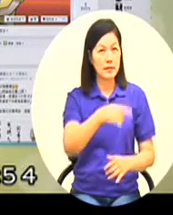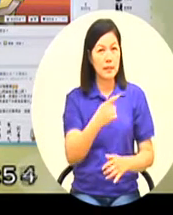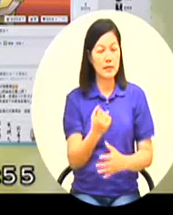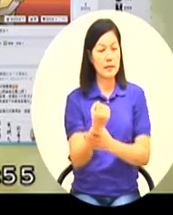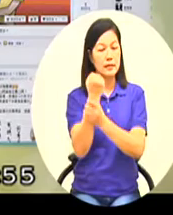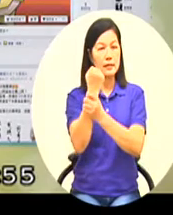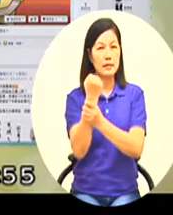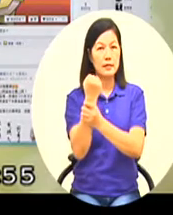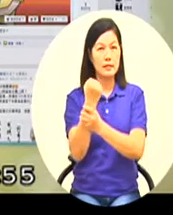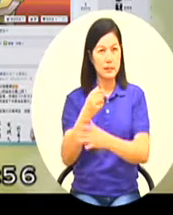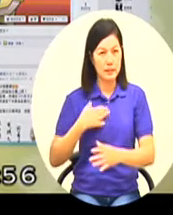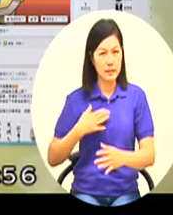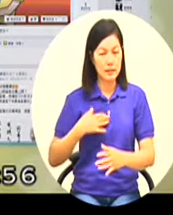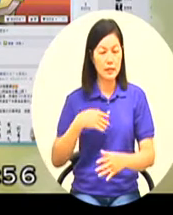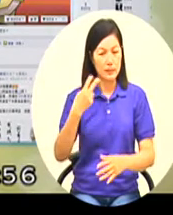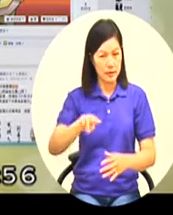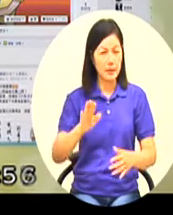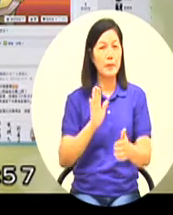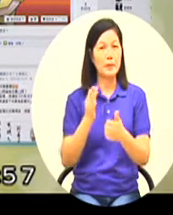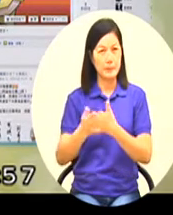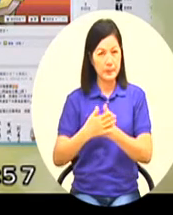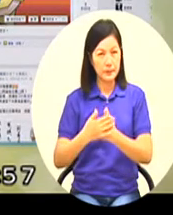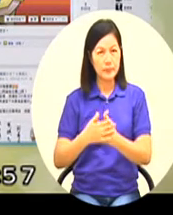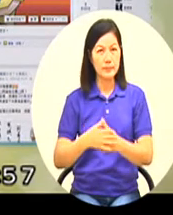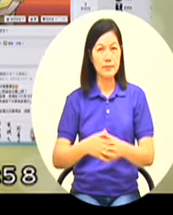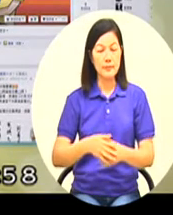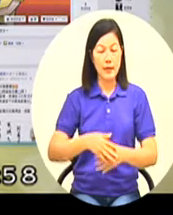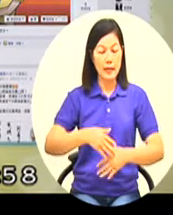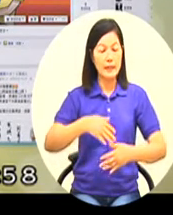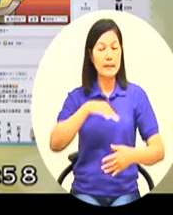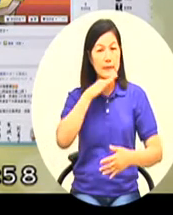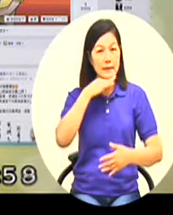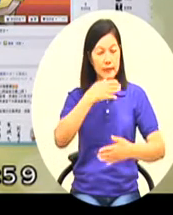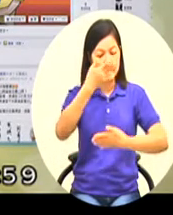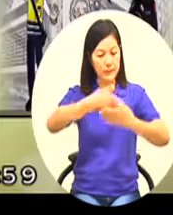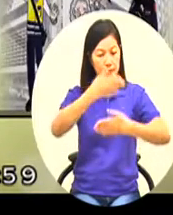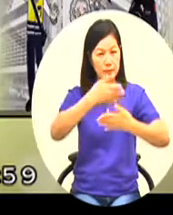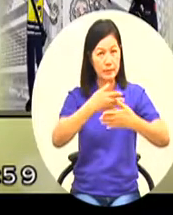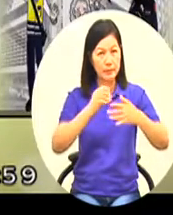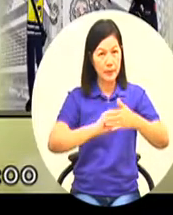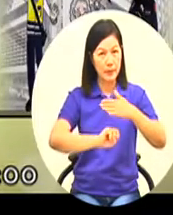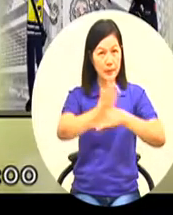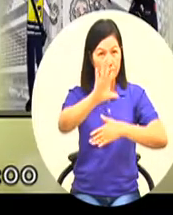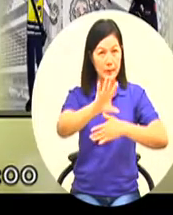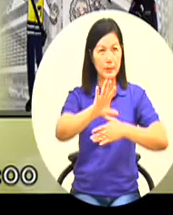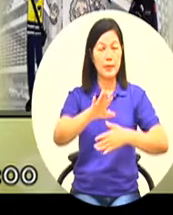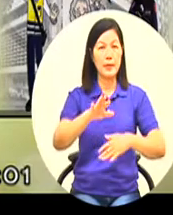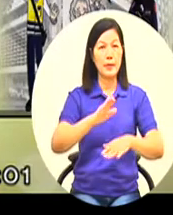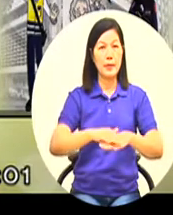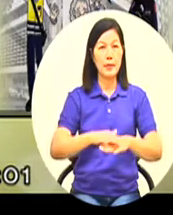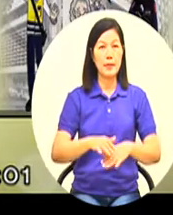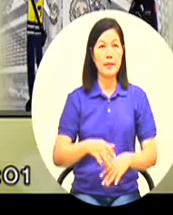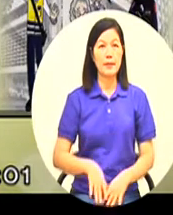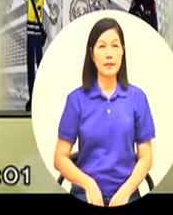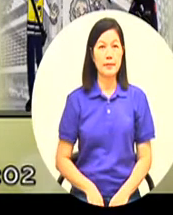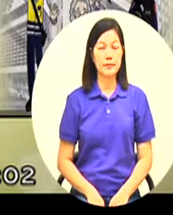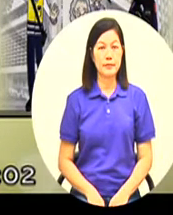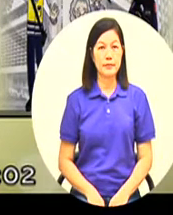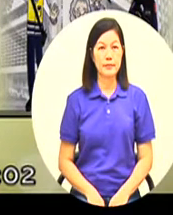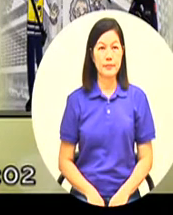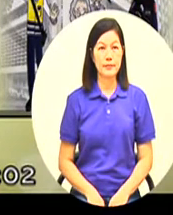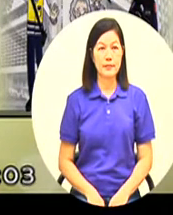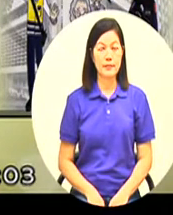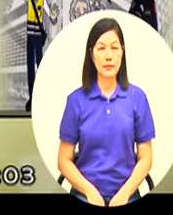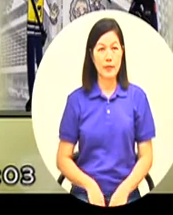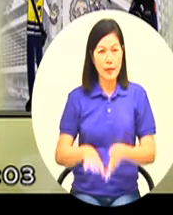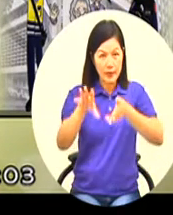持跟协助。所以我们有一些影片呢，请我们都是在第一个现场录回来的啊，